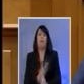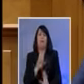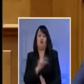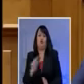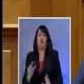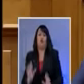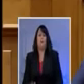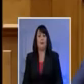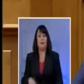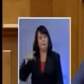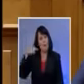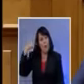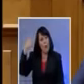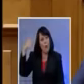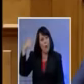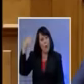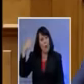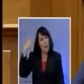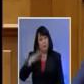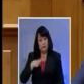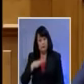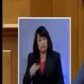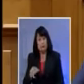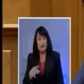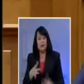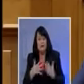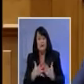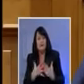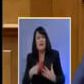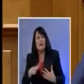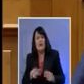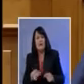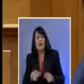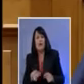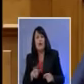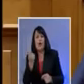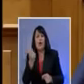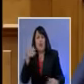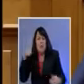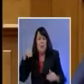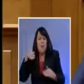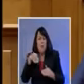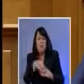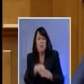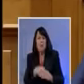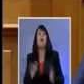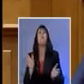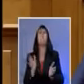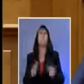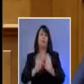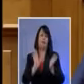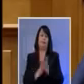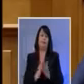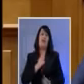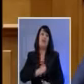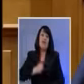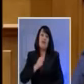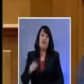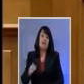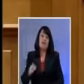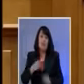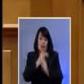Το όνειρο, η επιθυμία, ο πόθος σας ότι καταραίει η οικονομία και αυτό δεν σας βγαίνει. Δυστυχώς για εσάς, ευτυχώς